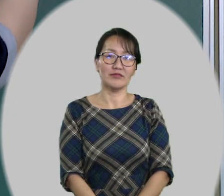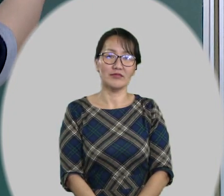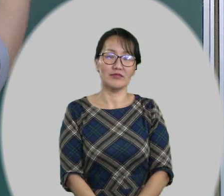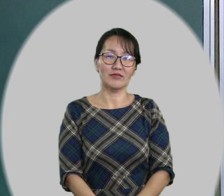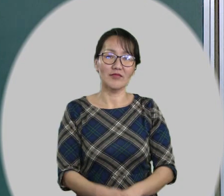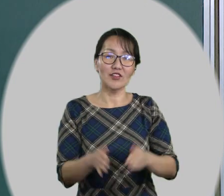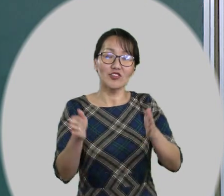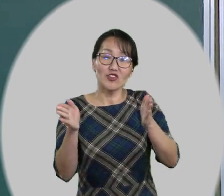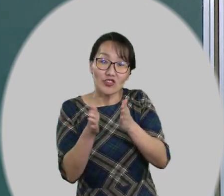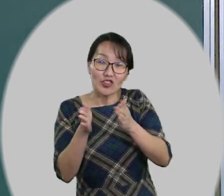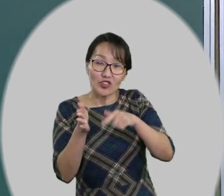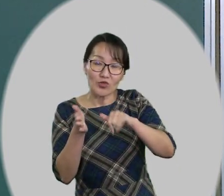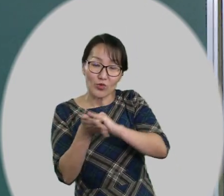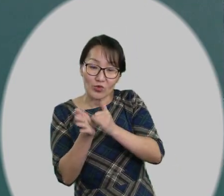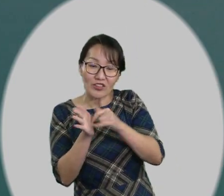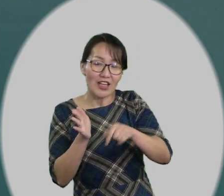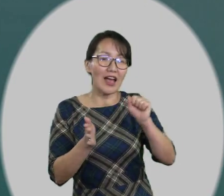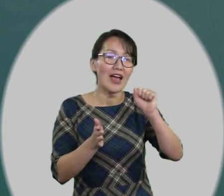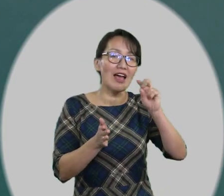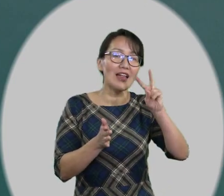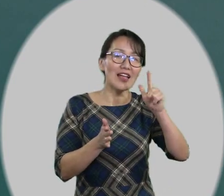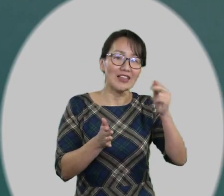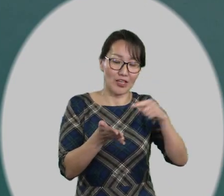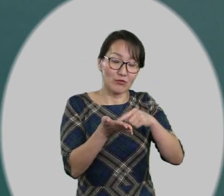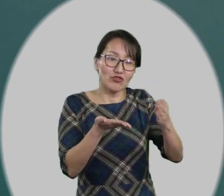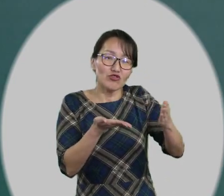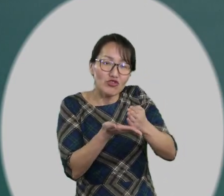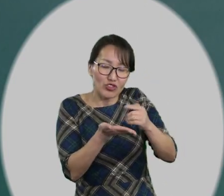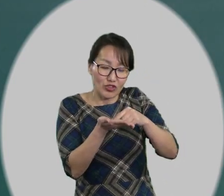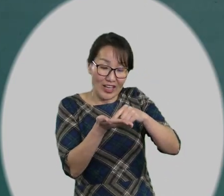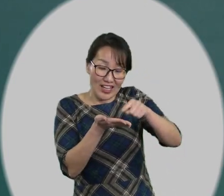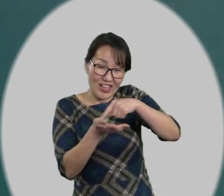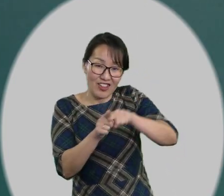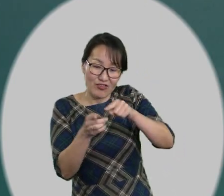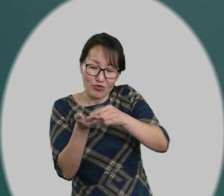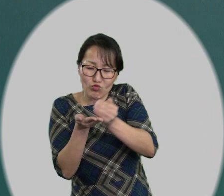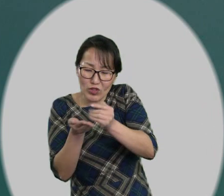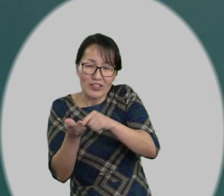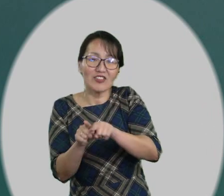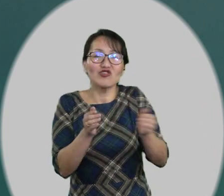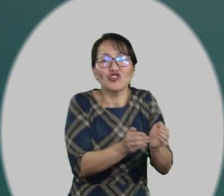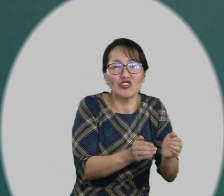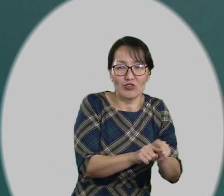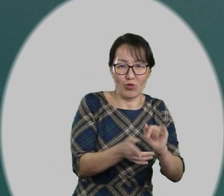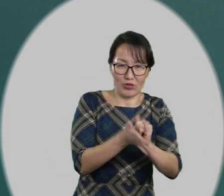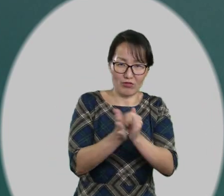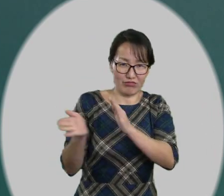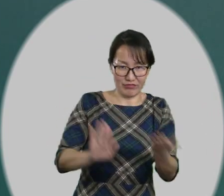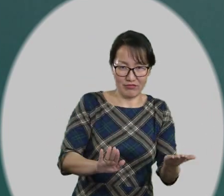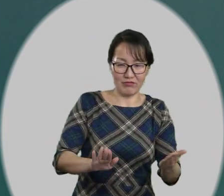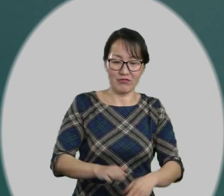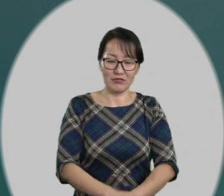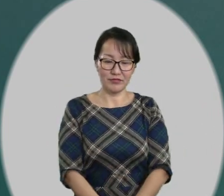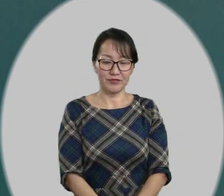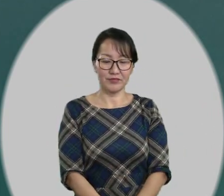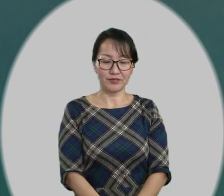Маш жижигхэн гэсэн утга санааг бол алга дарам гэдэг үг маань илэрхийлж байгаа ахнаа. За бичиж амжиж байгаа хүүхдүүд маань